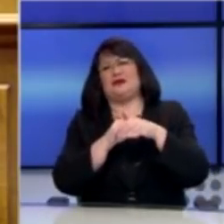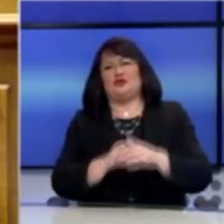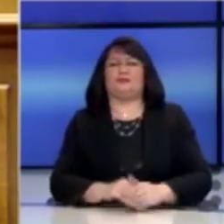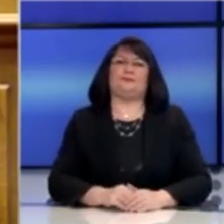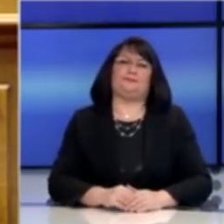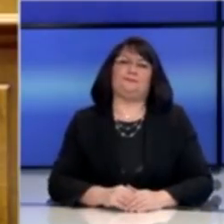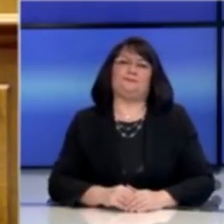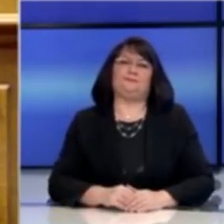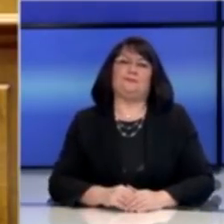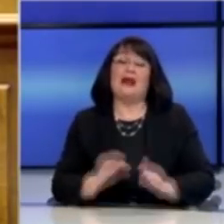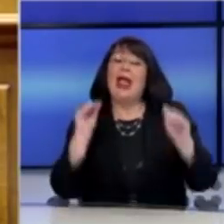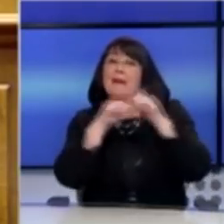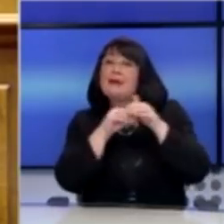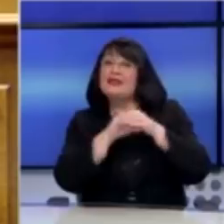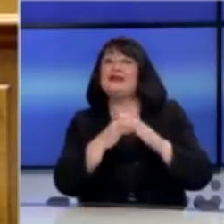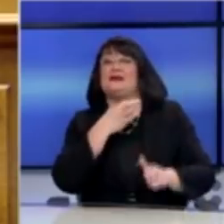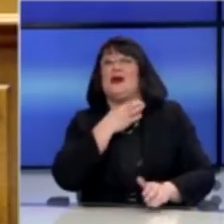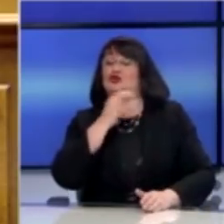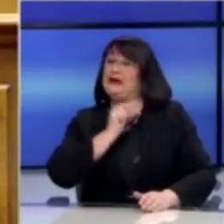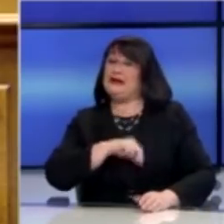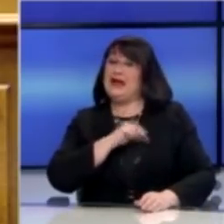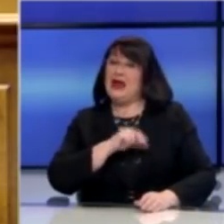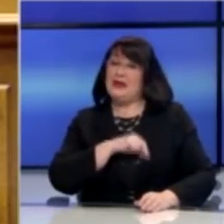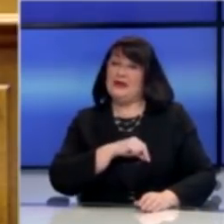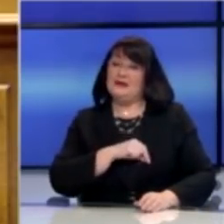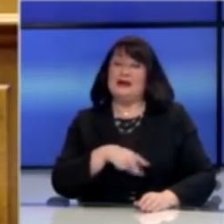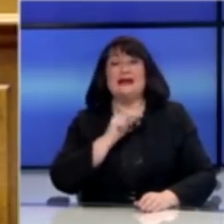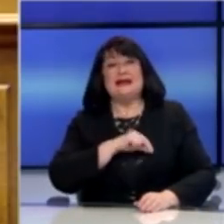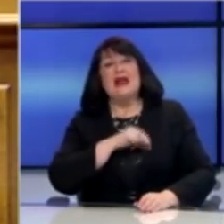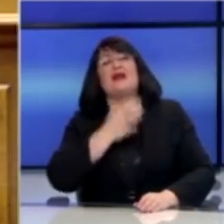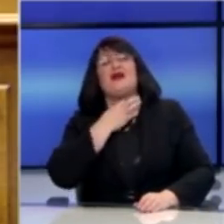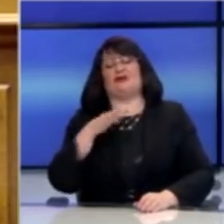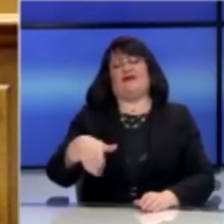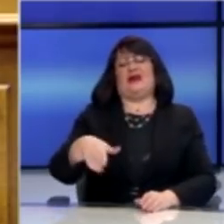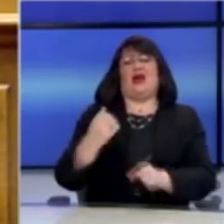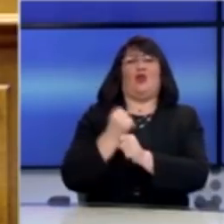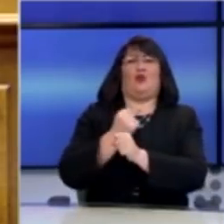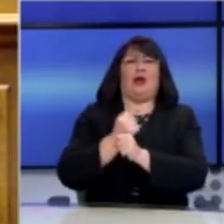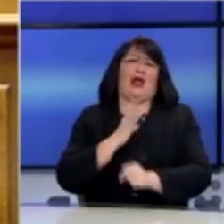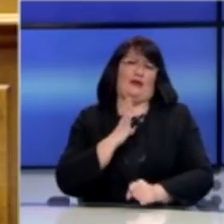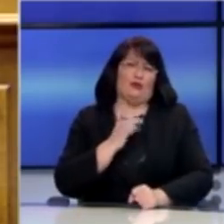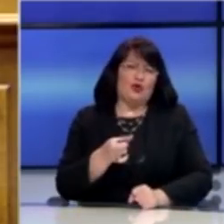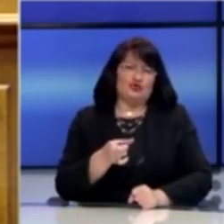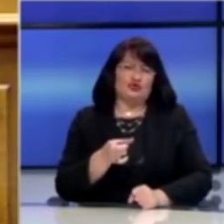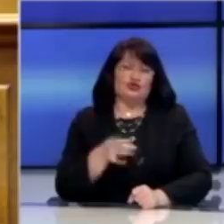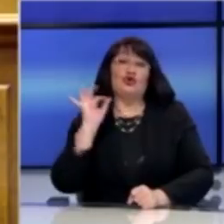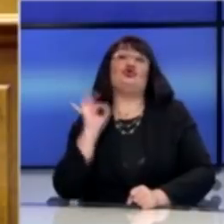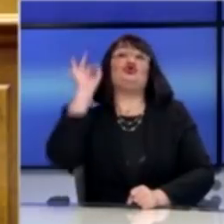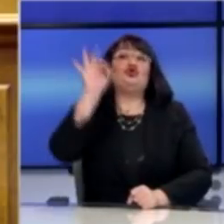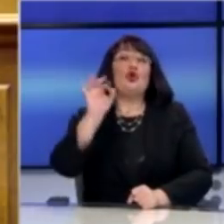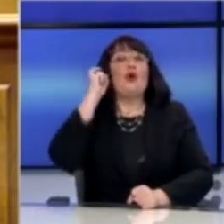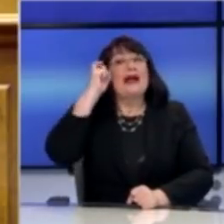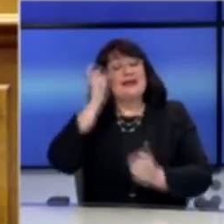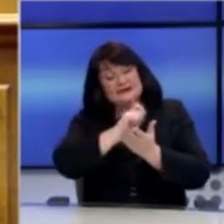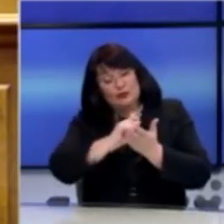Τόσο γιατί οι επενδύσεις θέλουν κέρδη και τα κέρδη θέλουν φθηνή εργασία, όσο και γιατί ο ίδιος ο κεντρικός στόχος της